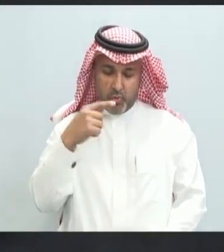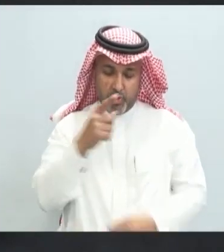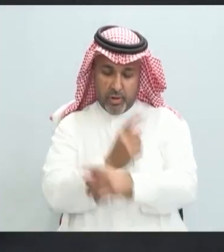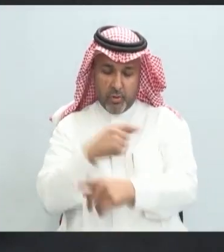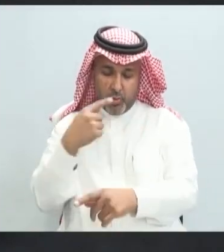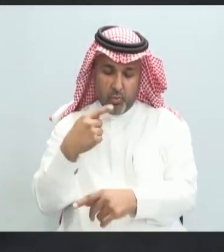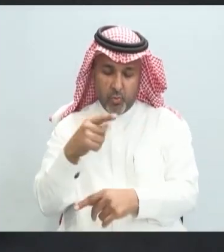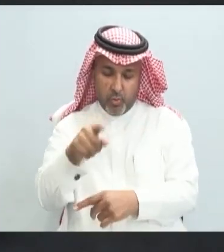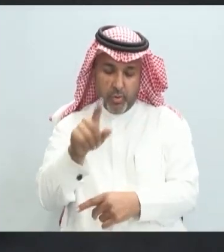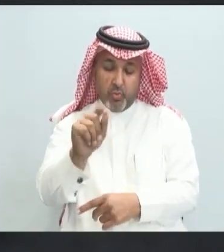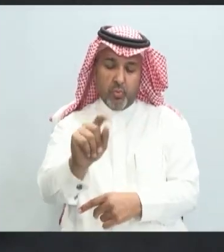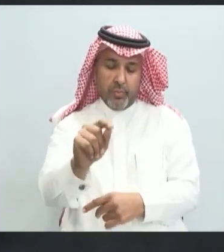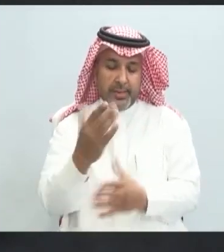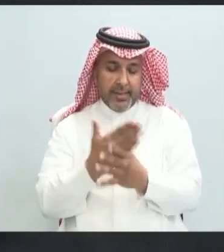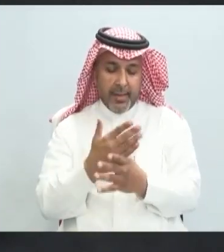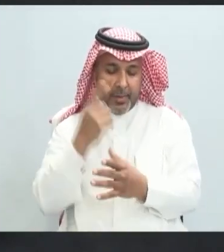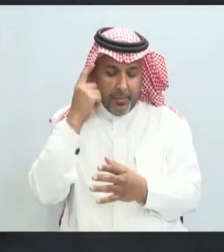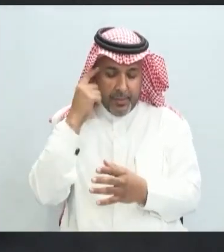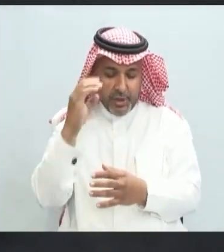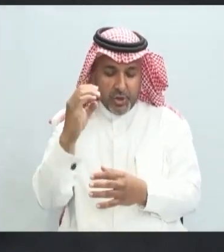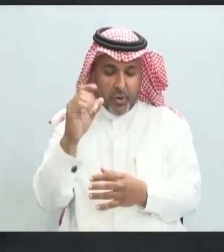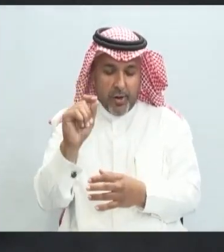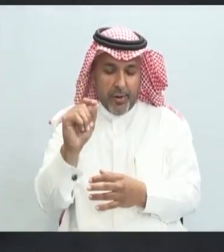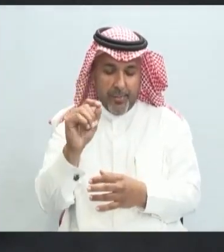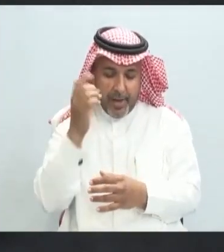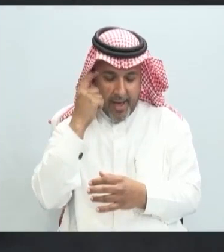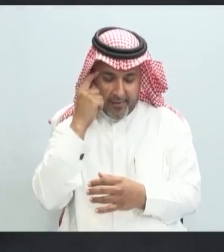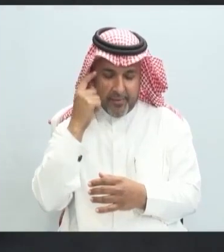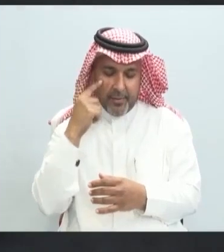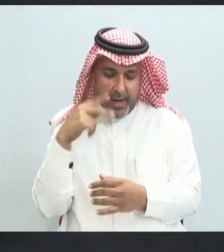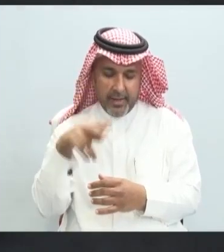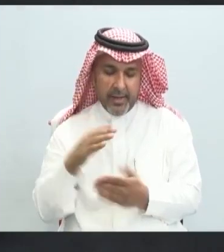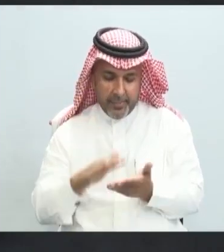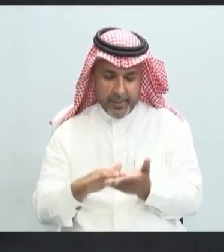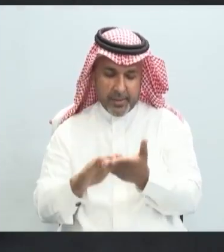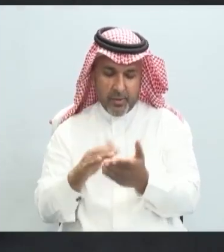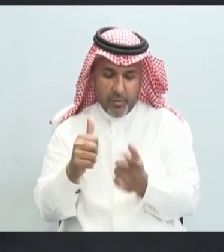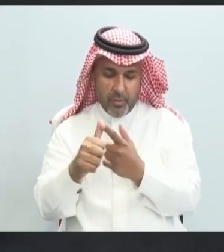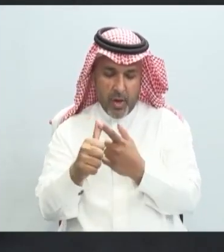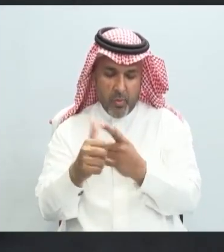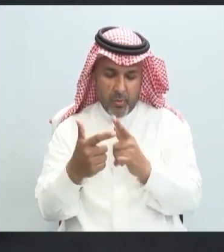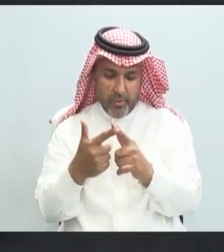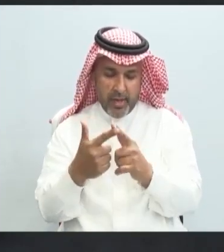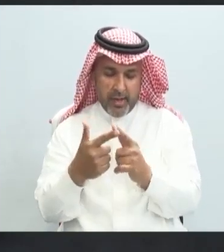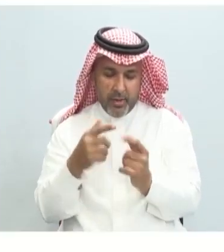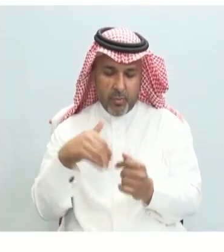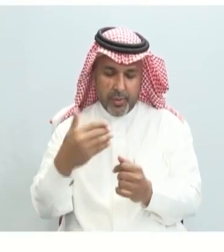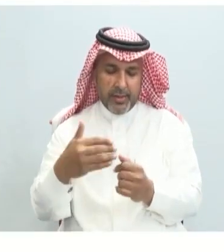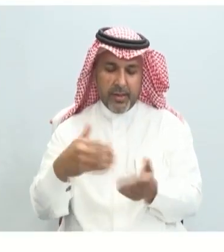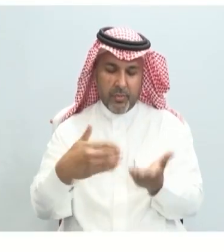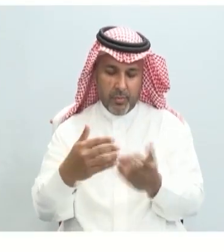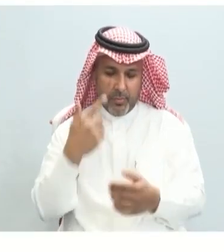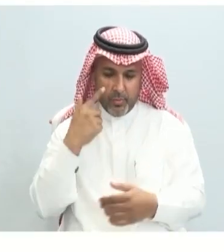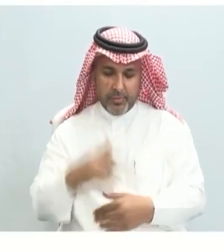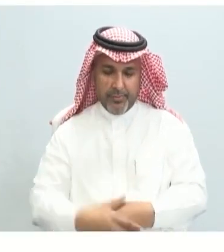حل هذه الاسئله لكن على الاقل انا بعطيكم البدايه والبدايه خير وبركه وانتم عليكم عاد اكمال هذا